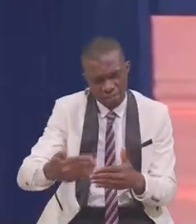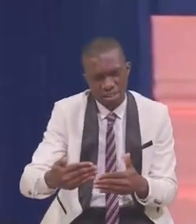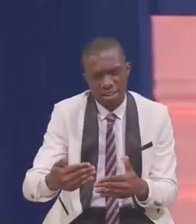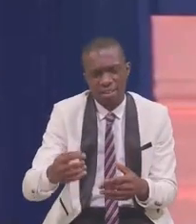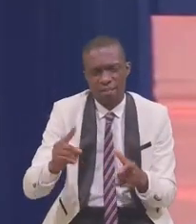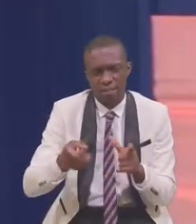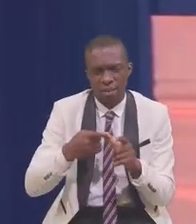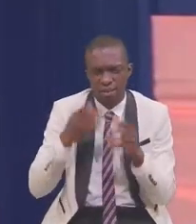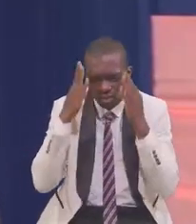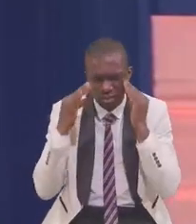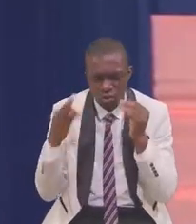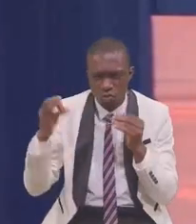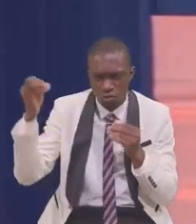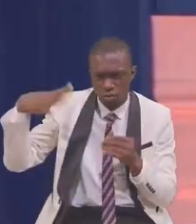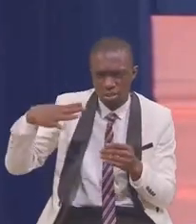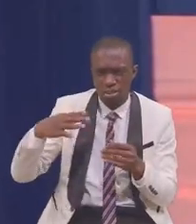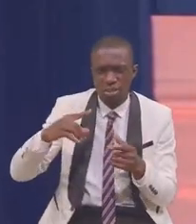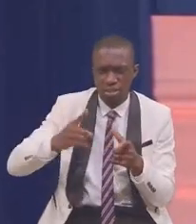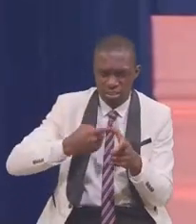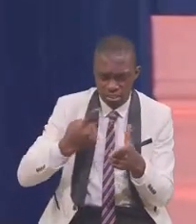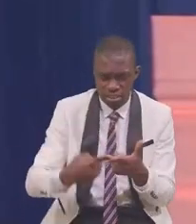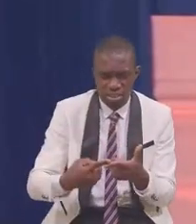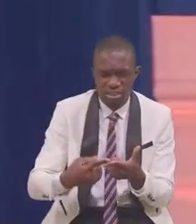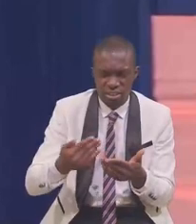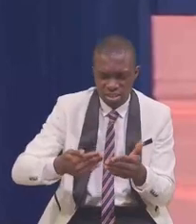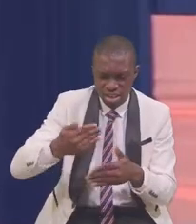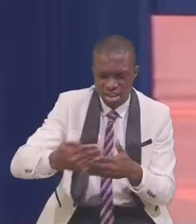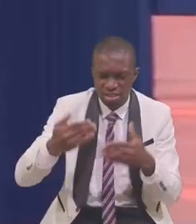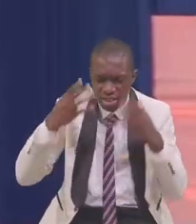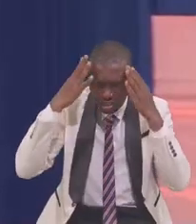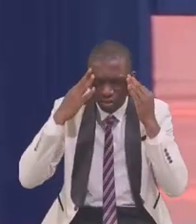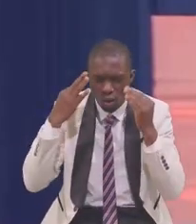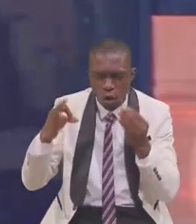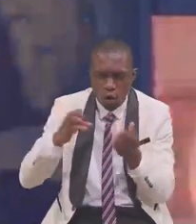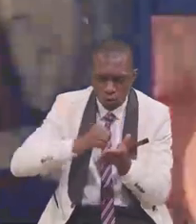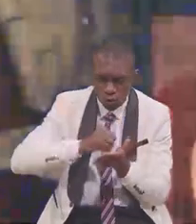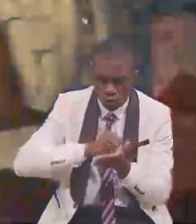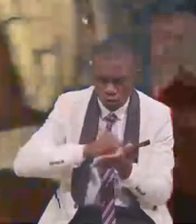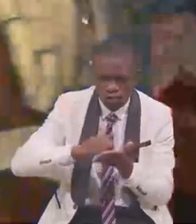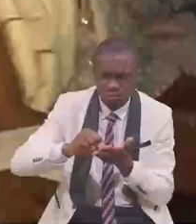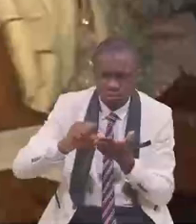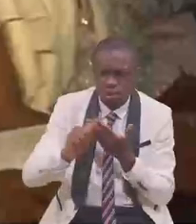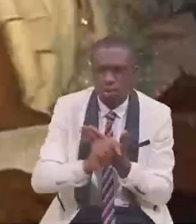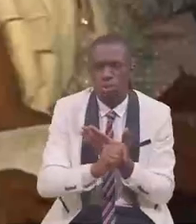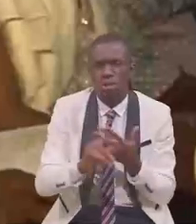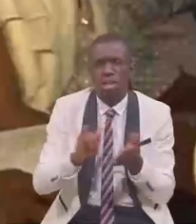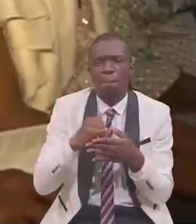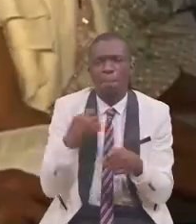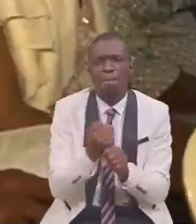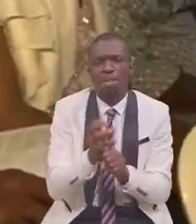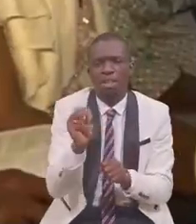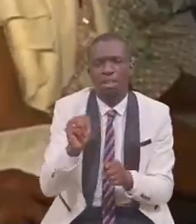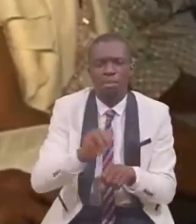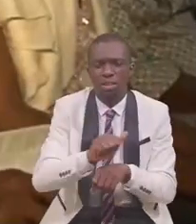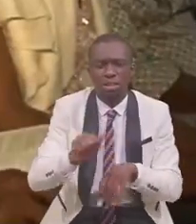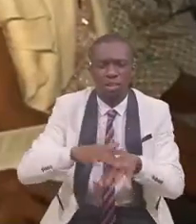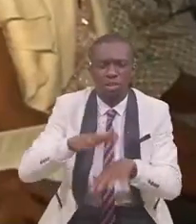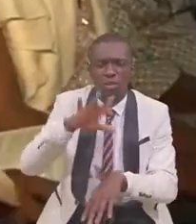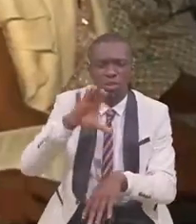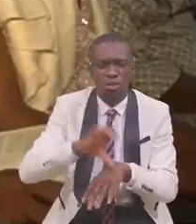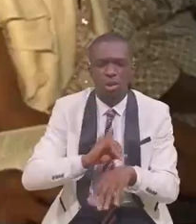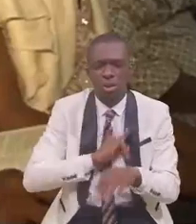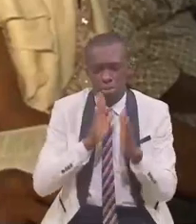deuxième expérience de grâce qui est la sanctification qui fait de vous un membre de l'église glorieuse. Cela va